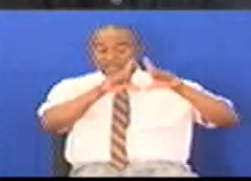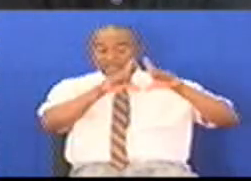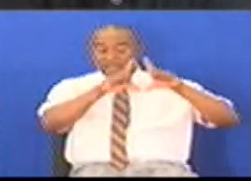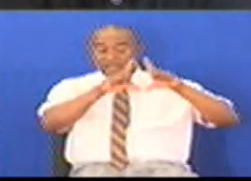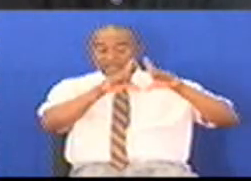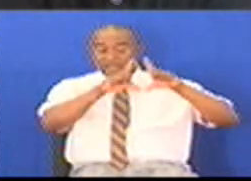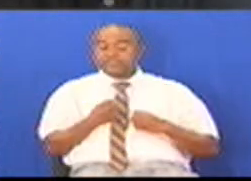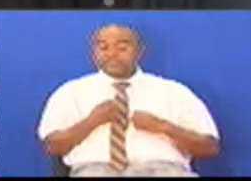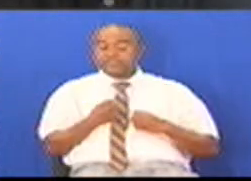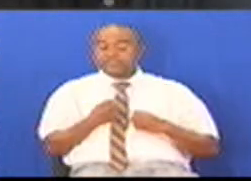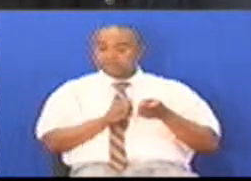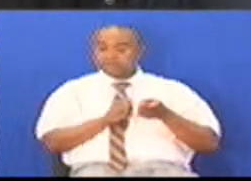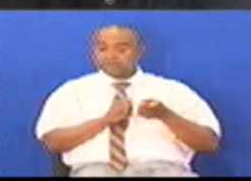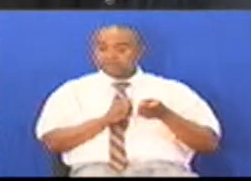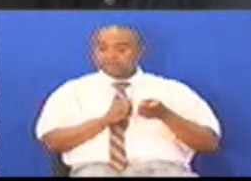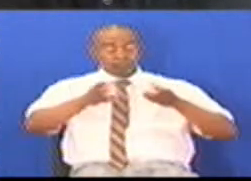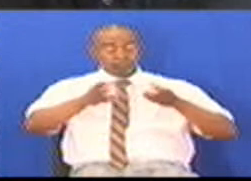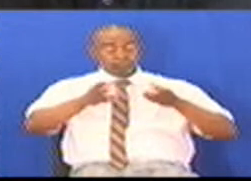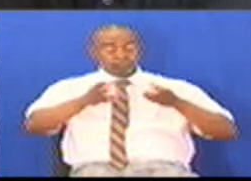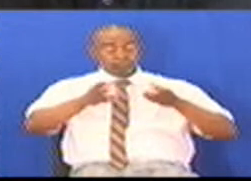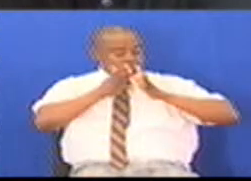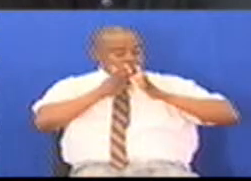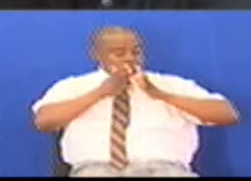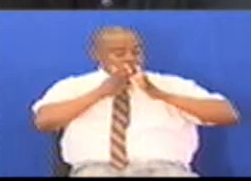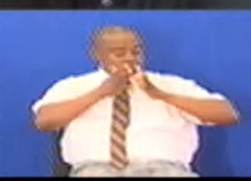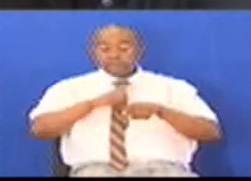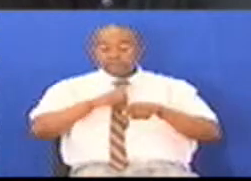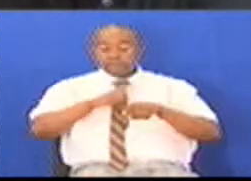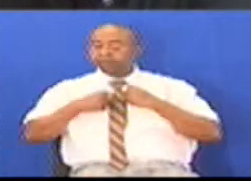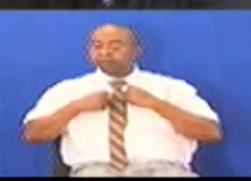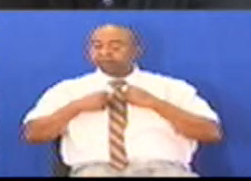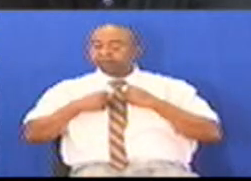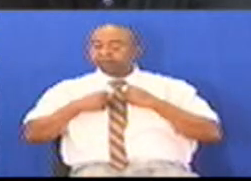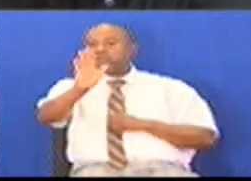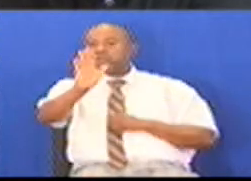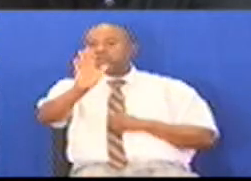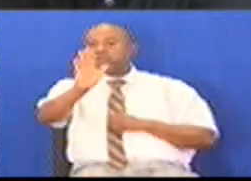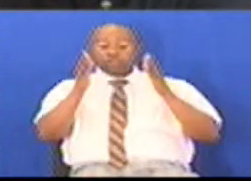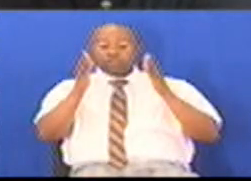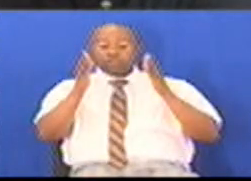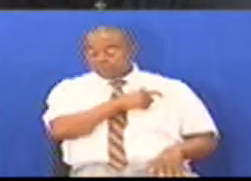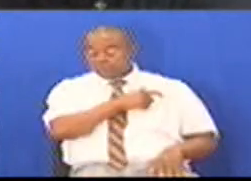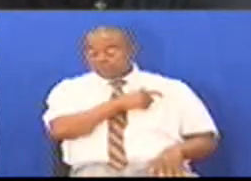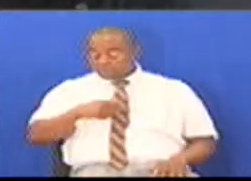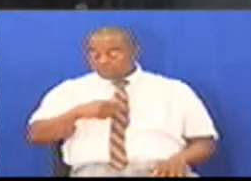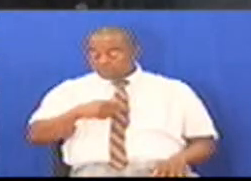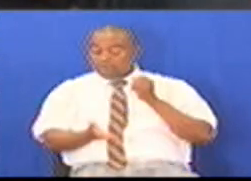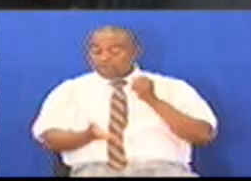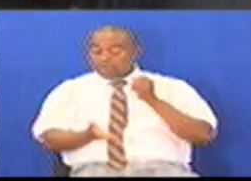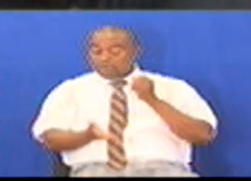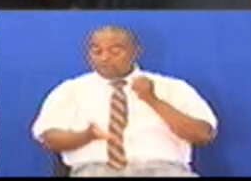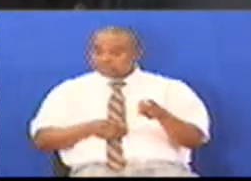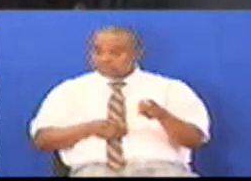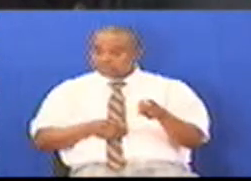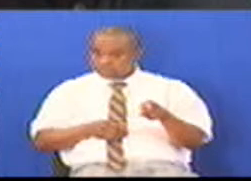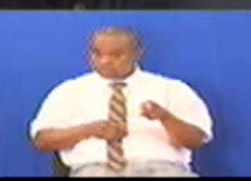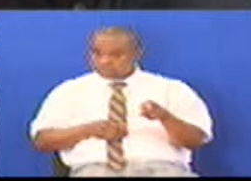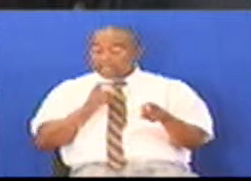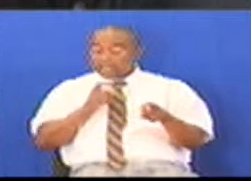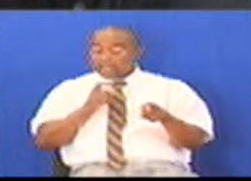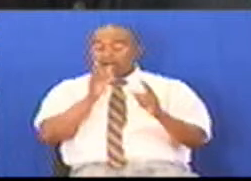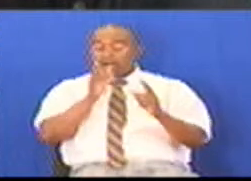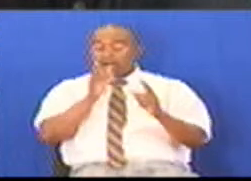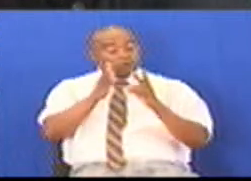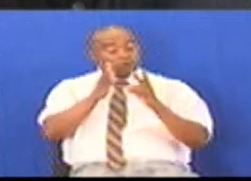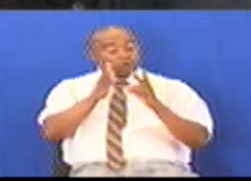wajasiriamali lilikuwa na mkanganyiko mkubwa wakati wa utekelezaji wake. Mheshimiwa Rais John Pombe Joseph Magufuli alikuwa na nia njema